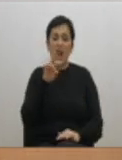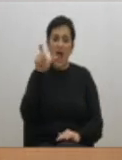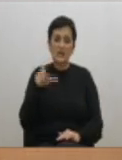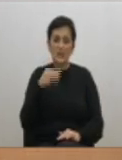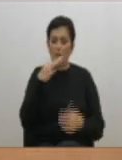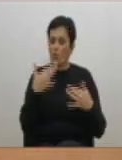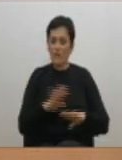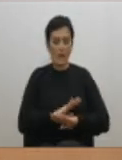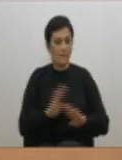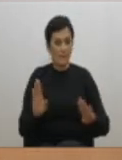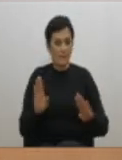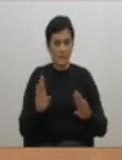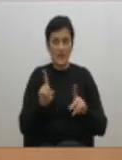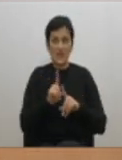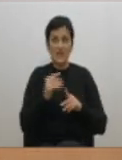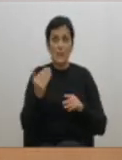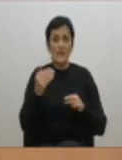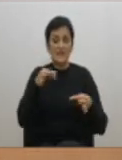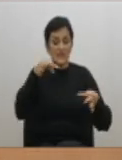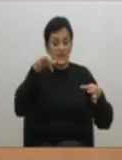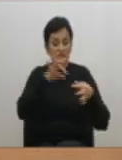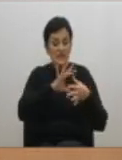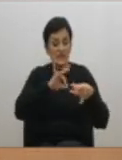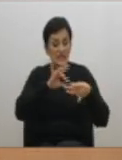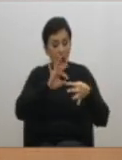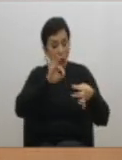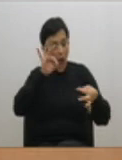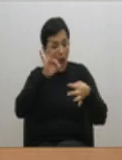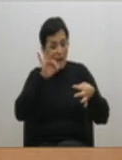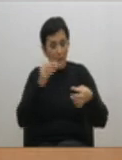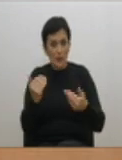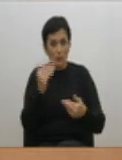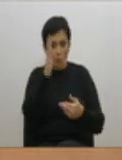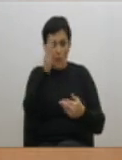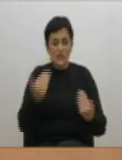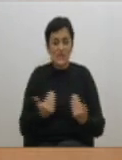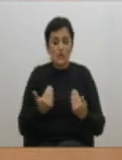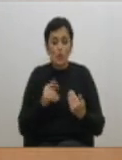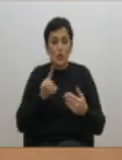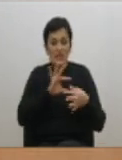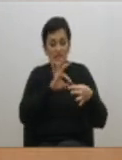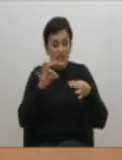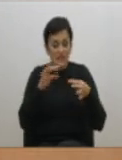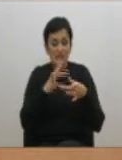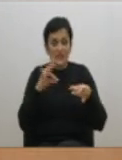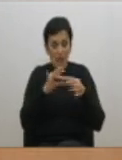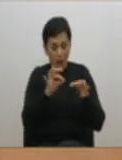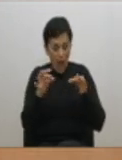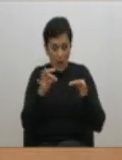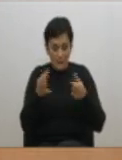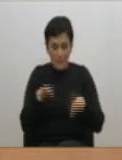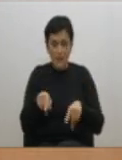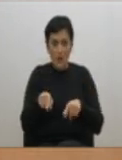აღარაფერზე. ისედაც ძაბზე ჰკიდია მისი მომავალი, ისედაც ძაბზე ჰკიდია მისი სიცოცხლე. მიხეილ სააკაშვილი არ